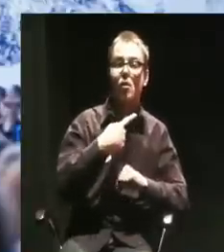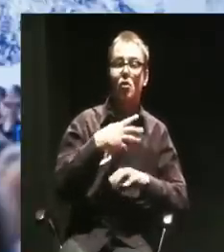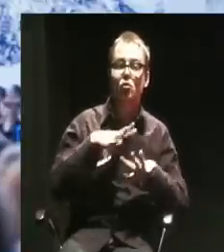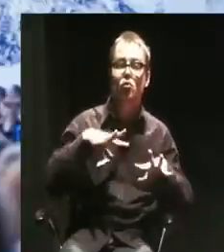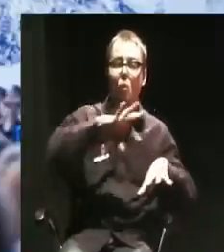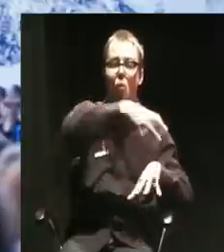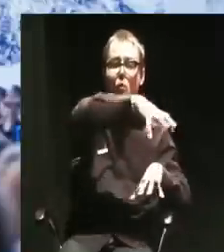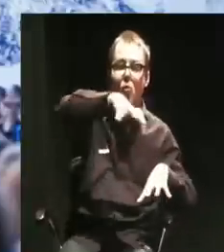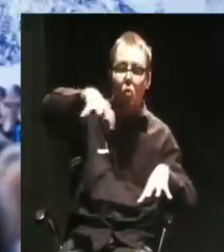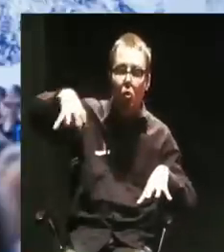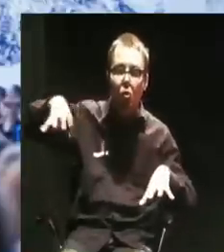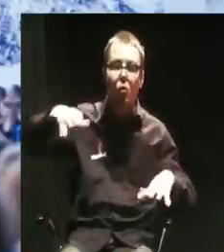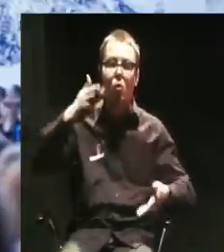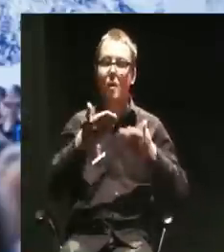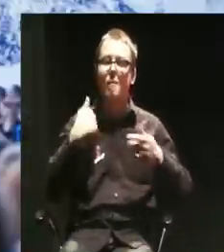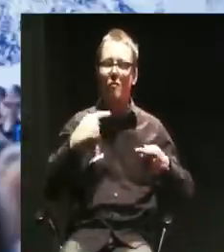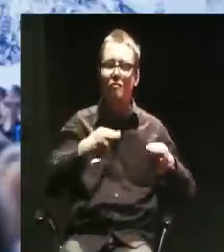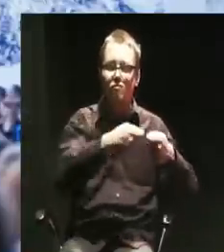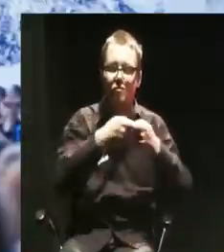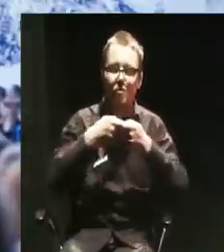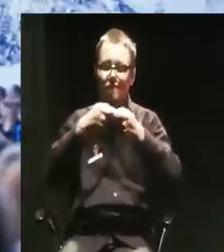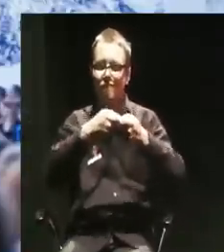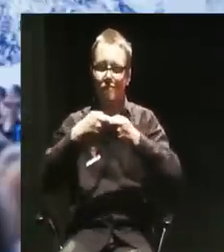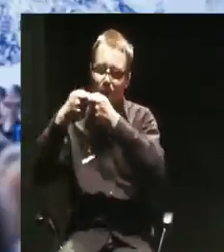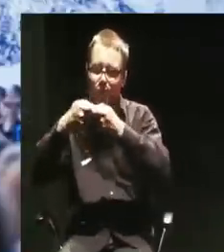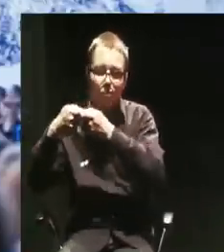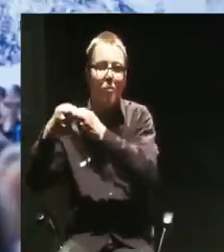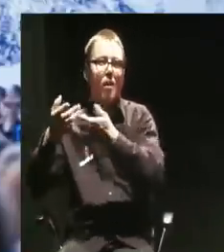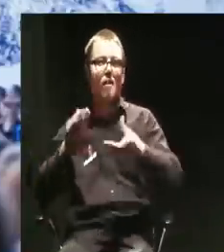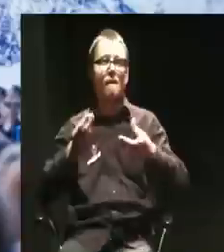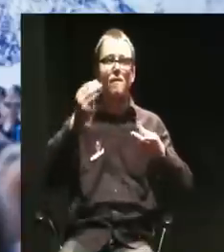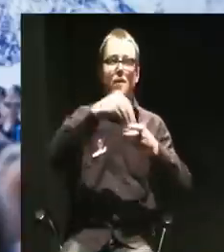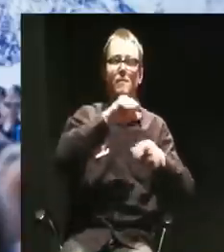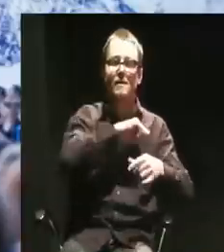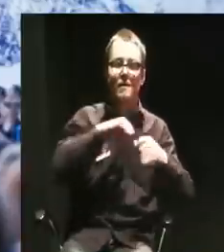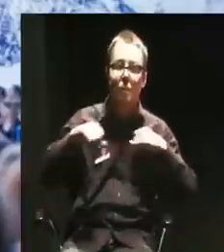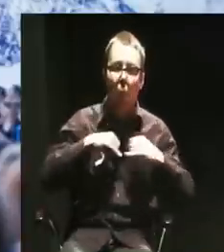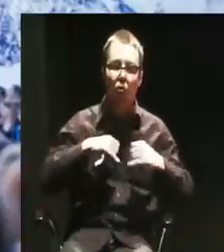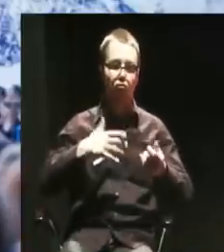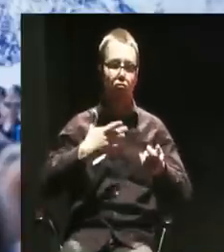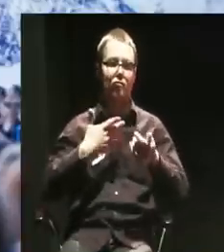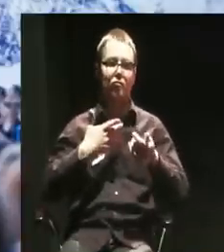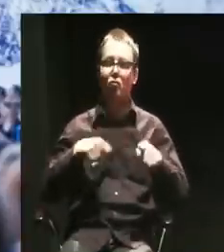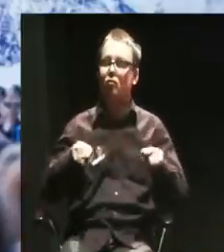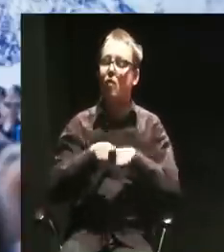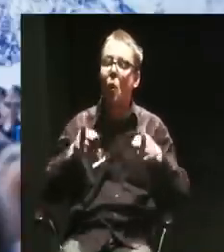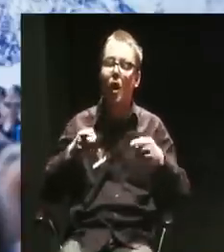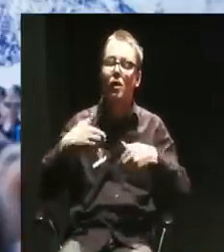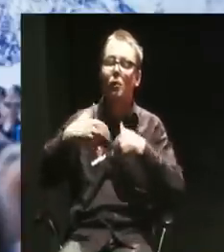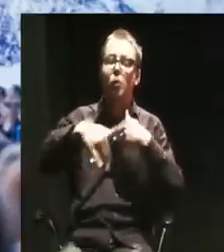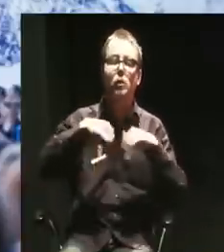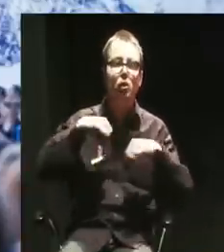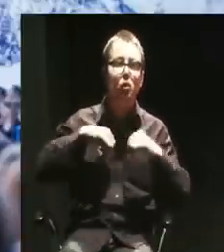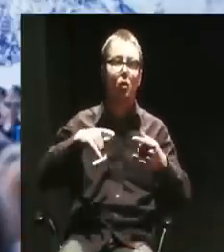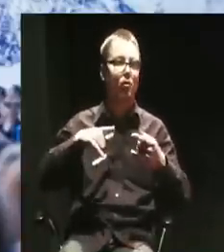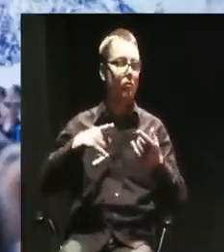środowisk, środowiska samorządowców, środowiska organizacji pozarządowych, jak również ludzi kultury,